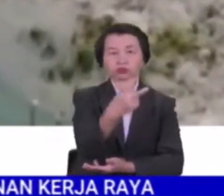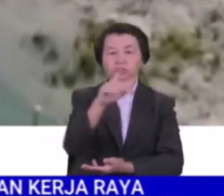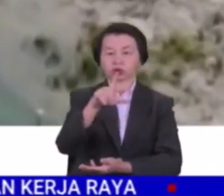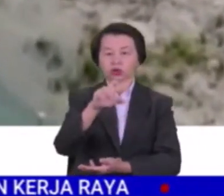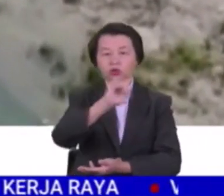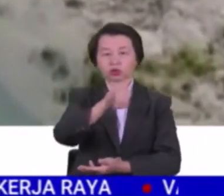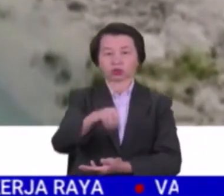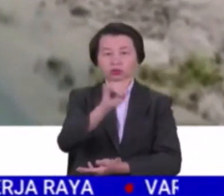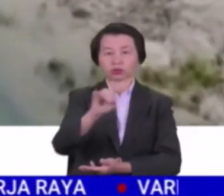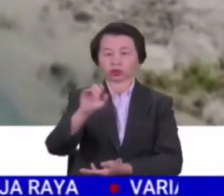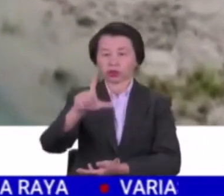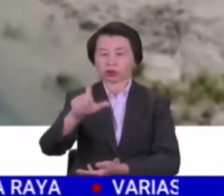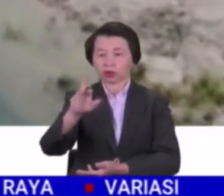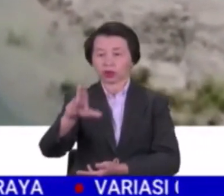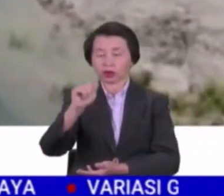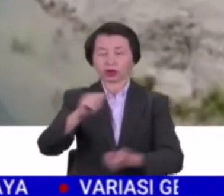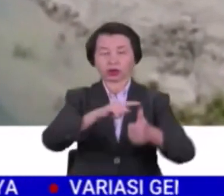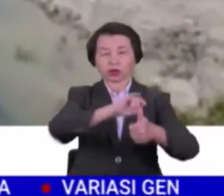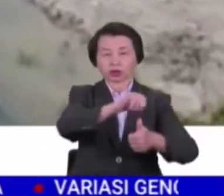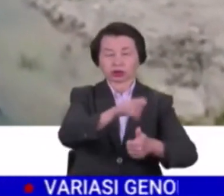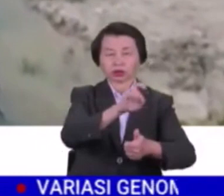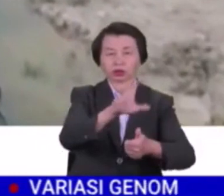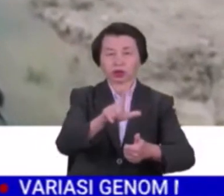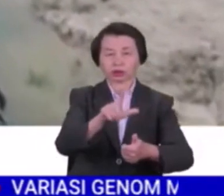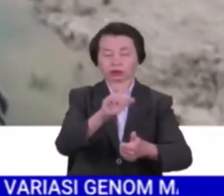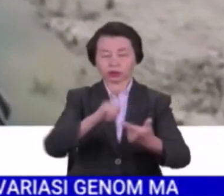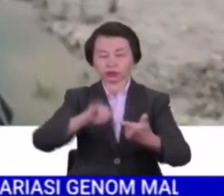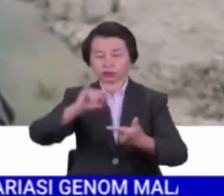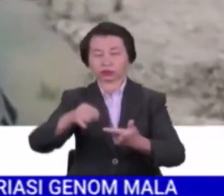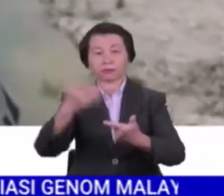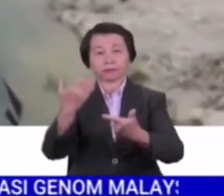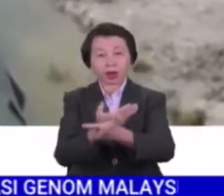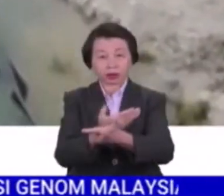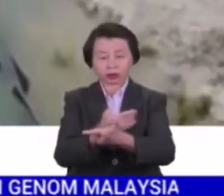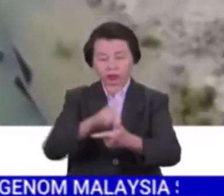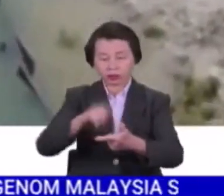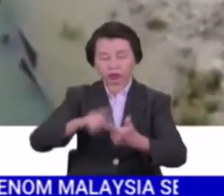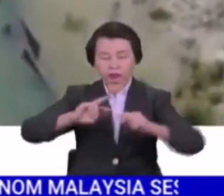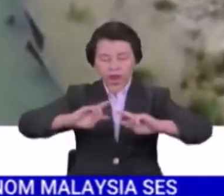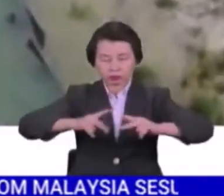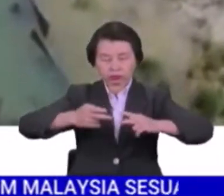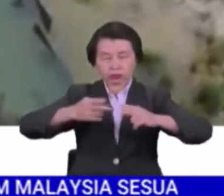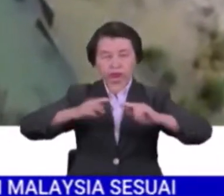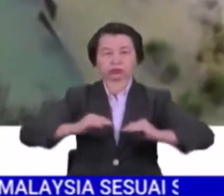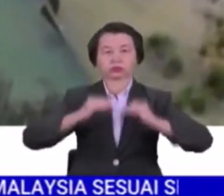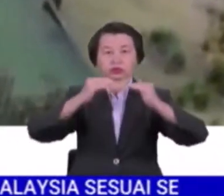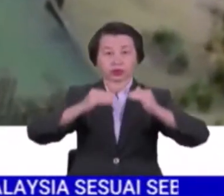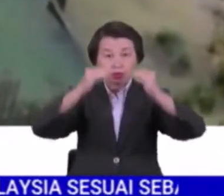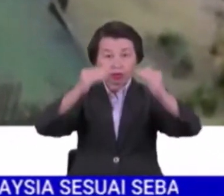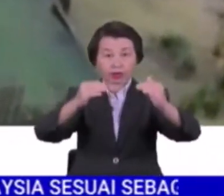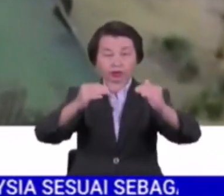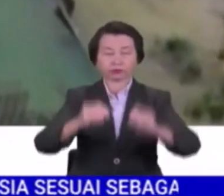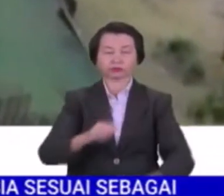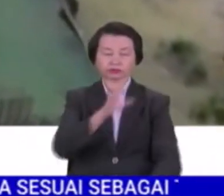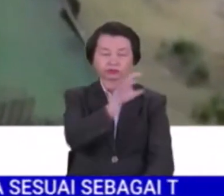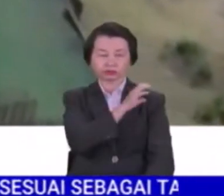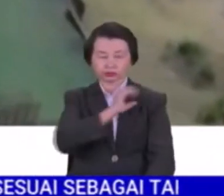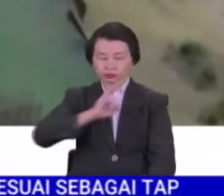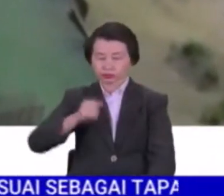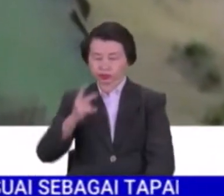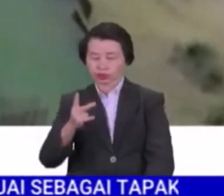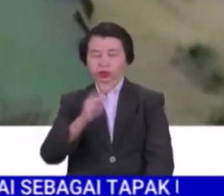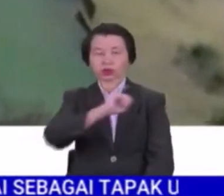rawatan ae lari itu judul lama dan Jun baru yang sedang dalam proses naik taraf menurut penguji jawatankuasa